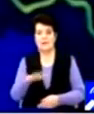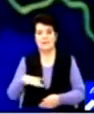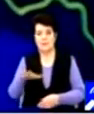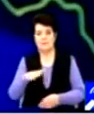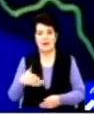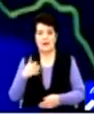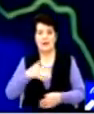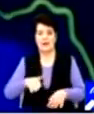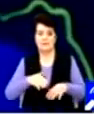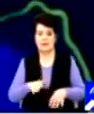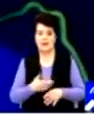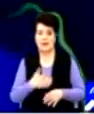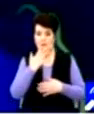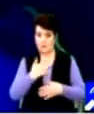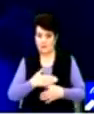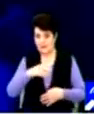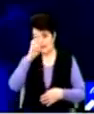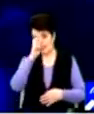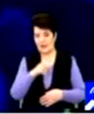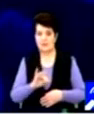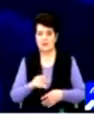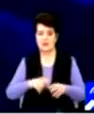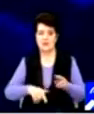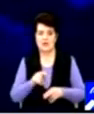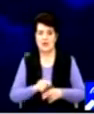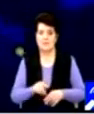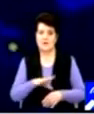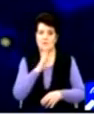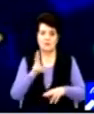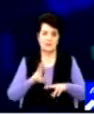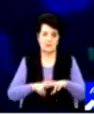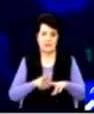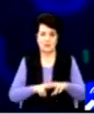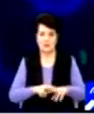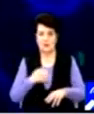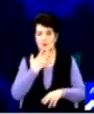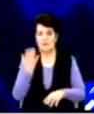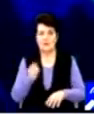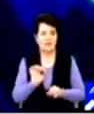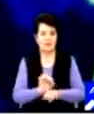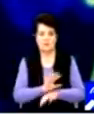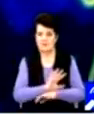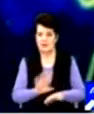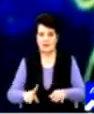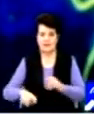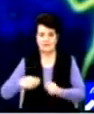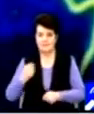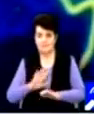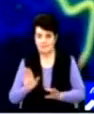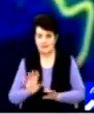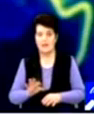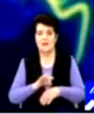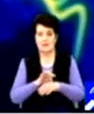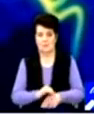și-a iubit țara și neamul. A suportat chinuri groaznice în închisorile sovietice, dar nu s-a lăsat înfrânt pentru că îl purta